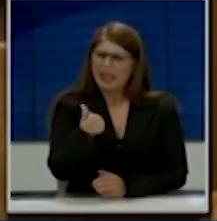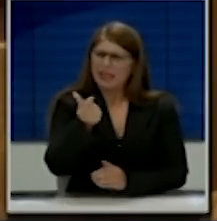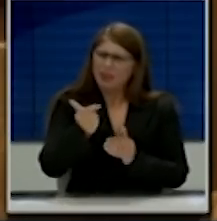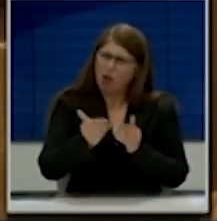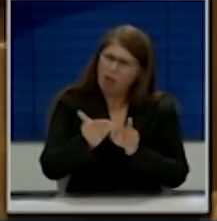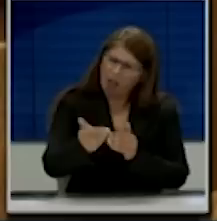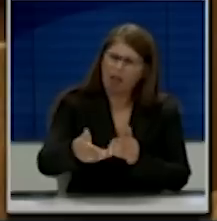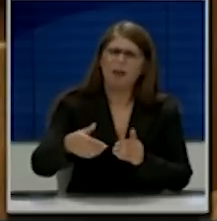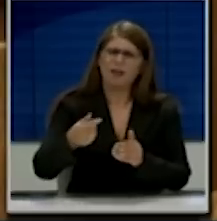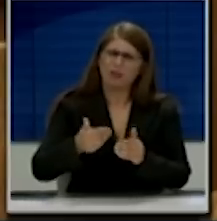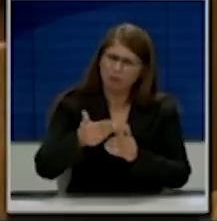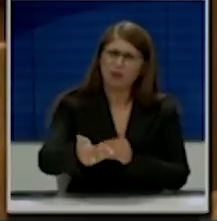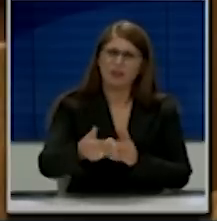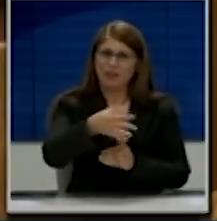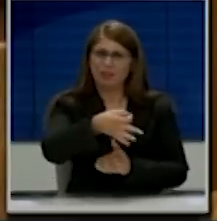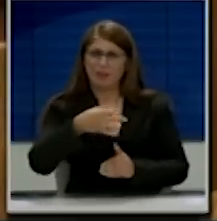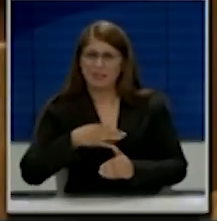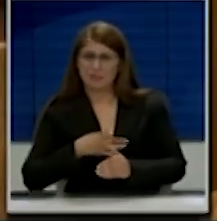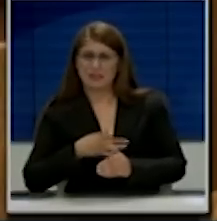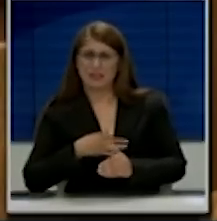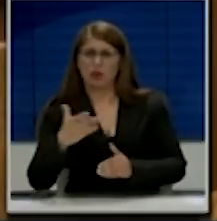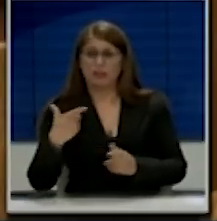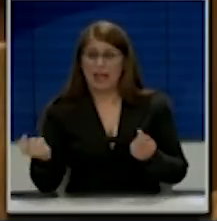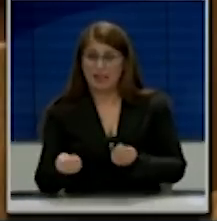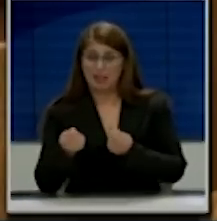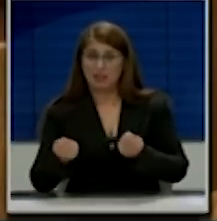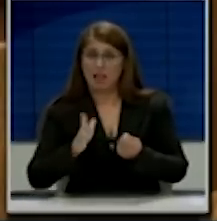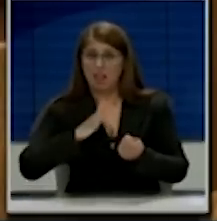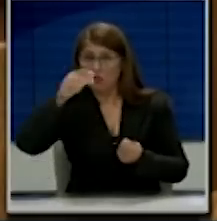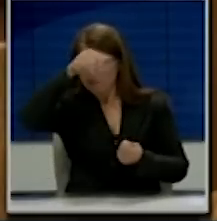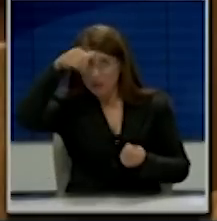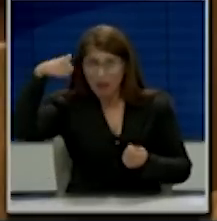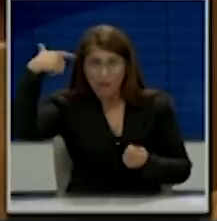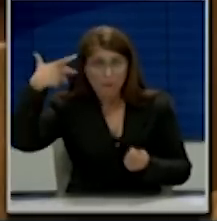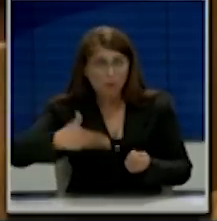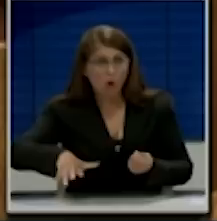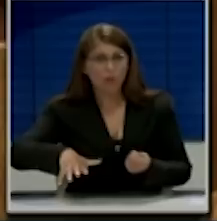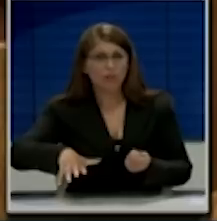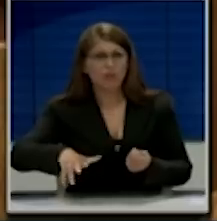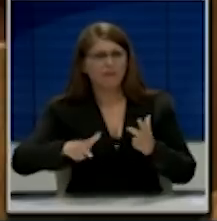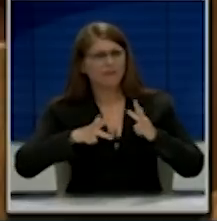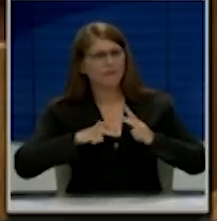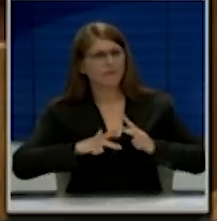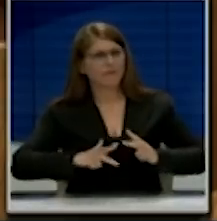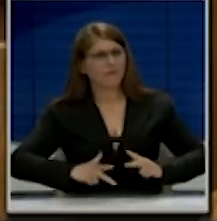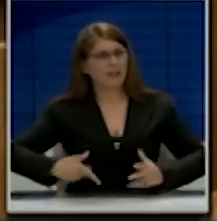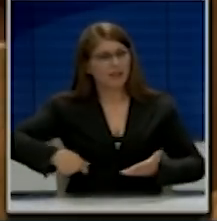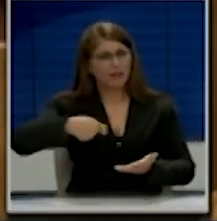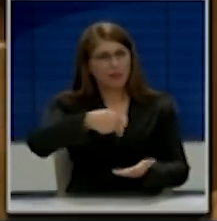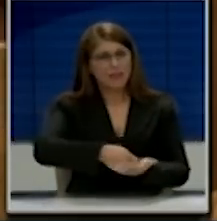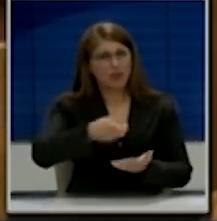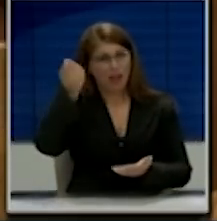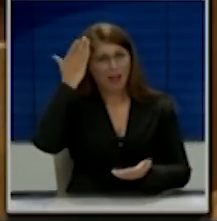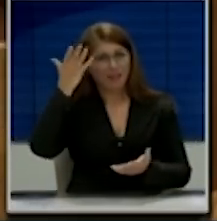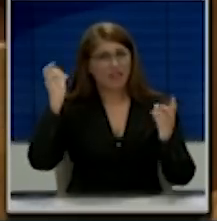και θα μας πείτε πως οι εργαζόμενοι, οι άνθρωποι του μόχθου, το απολαμβάνουν να πληρώνουν